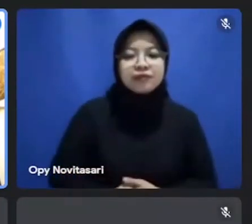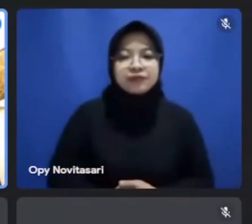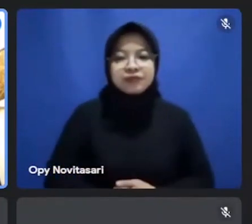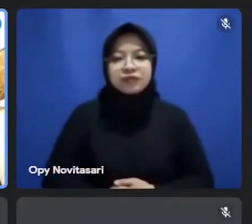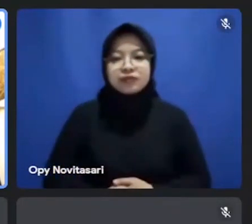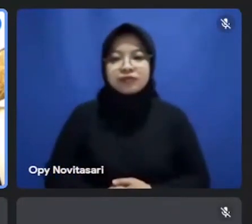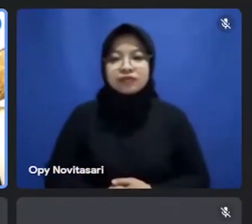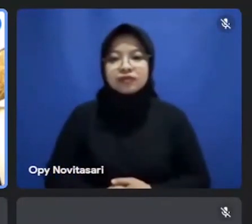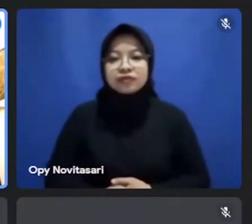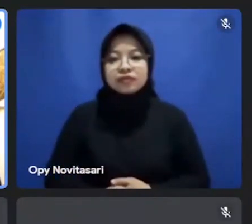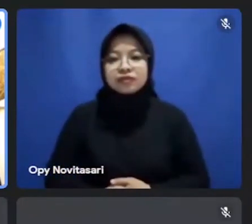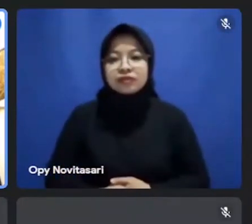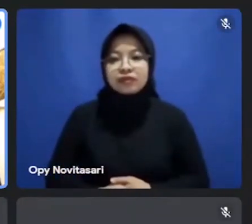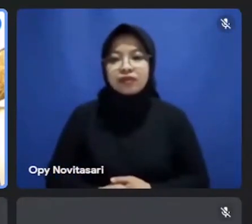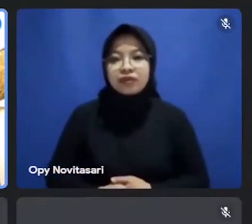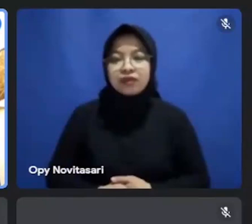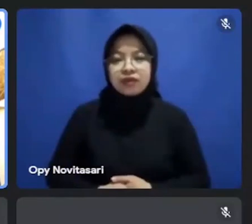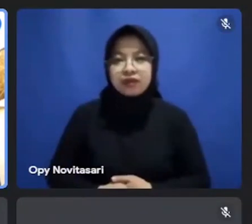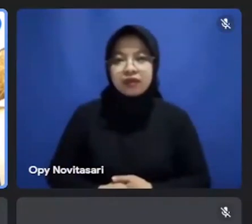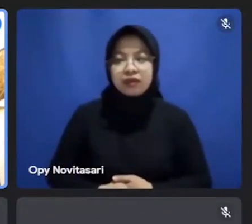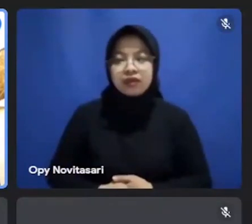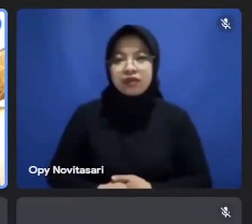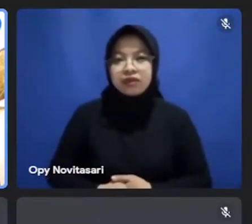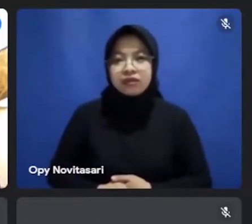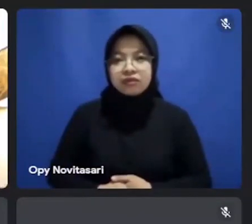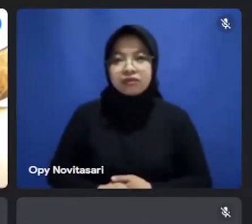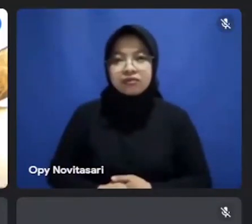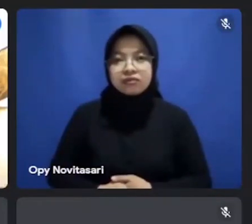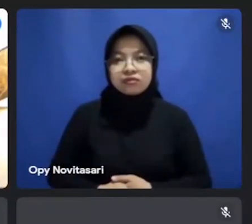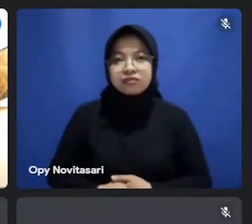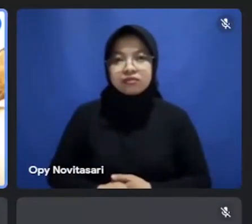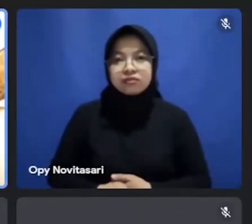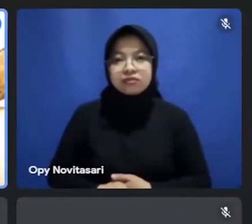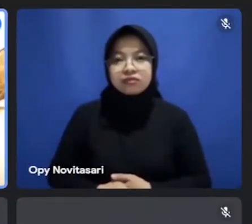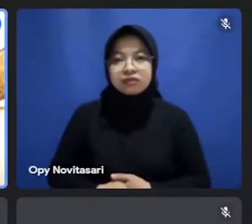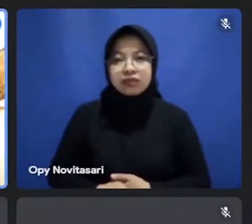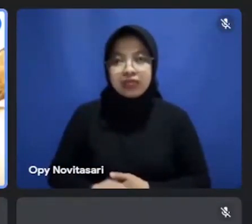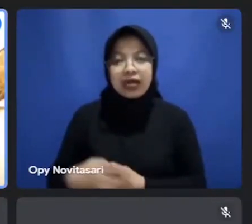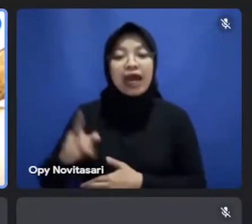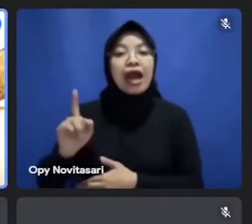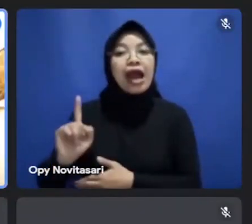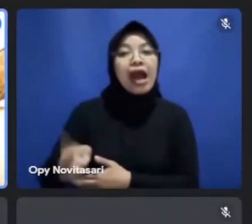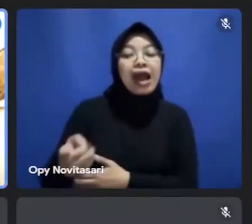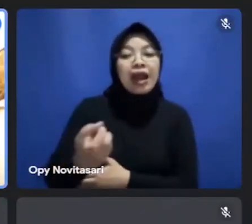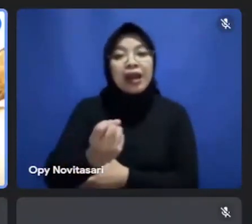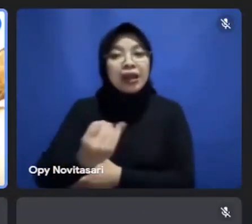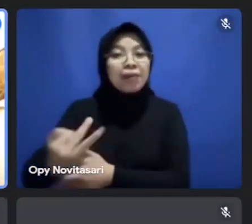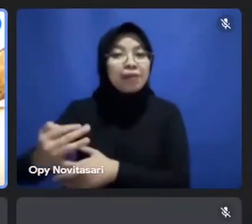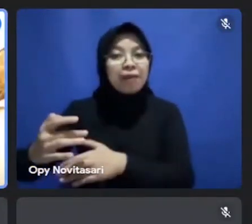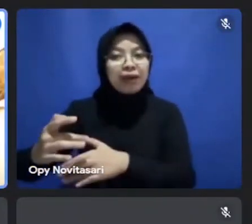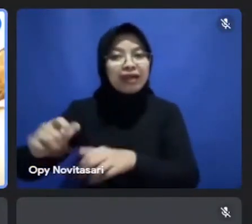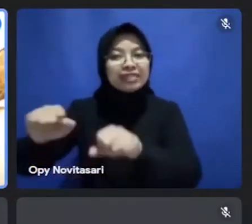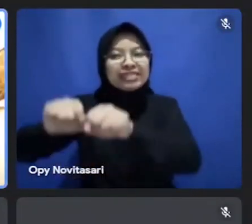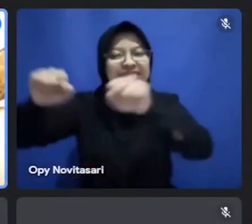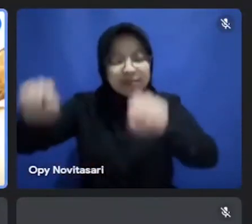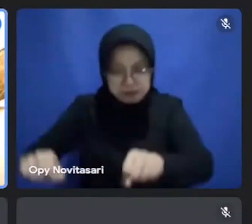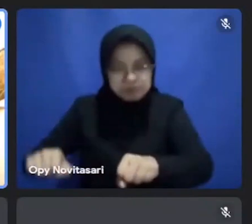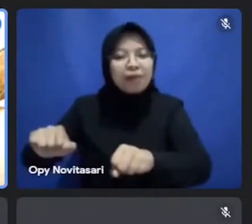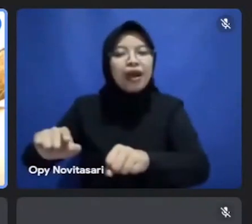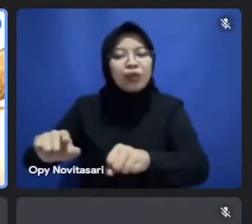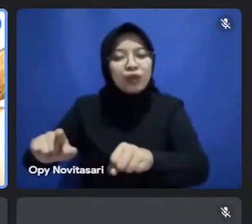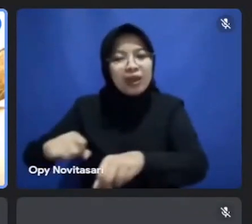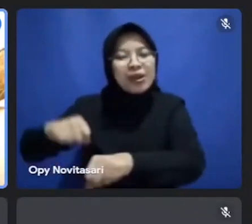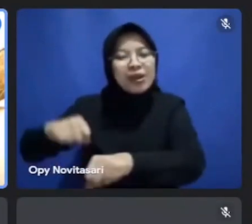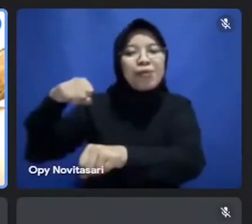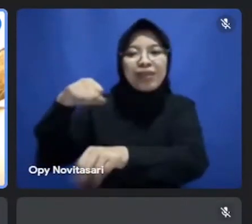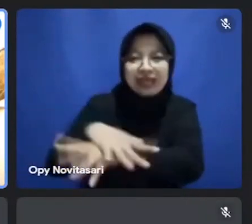ketika Ketika itu terjadi maka sistem-sistem Normal itu yang akan akan akan diangkat jadi